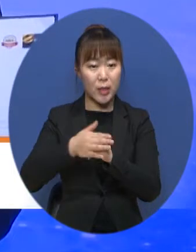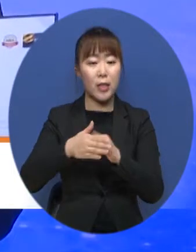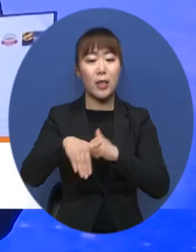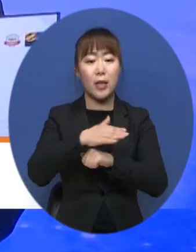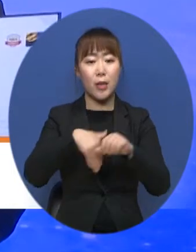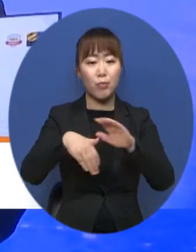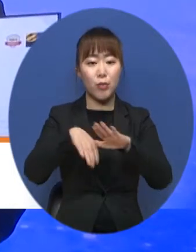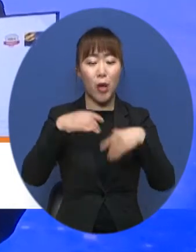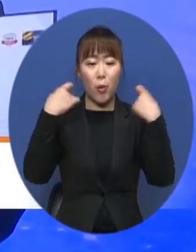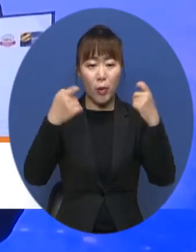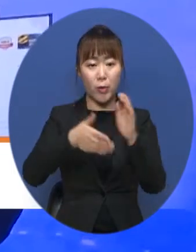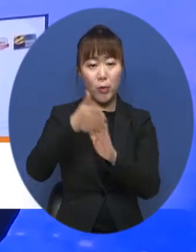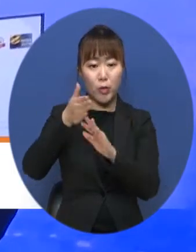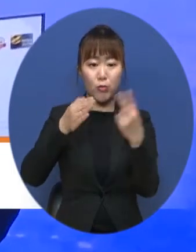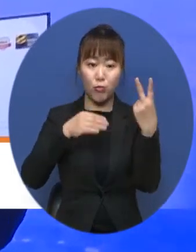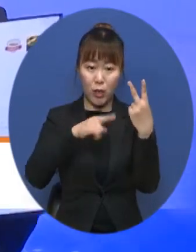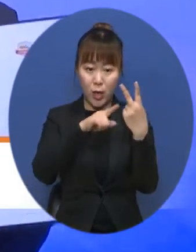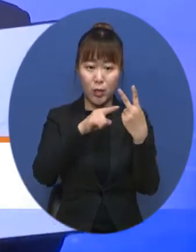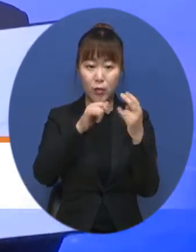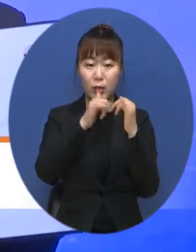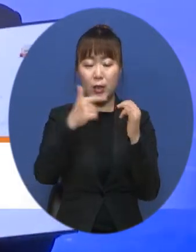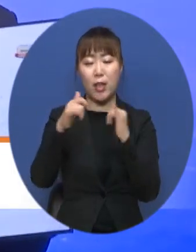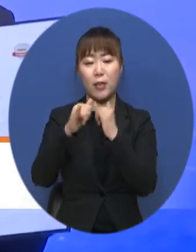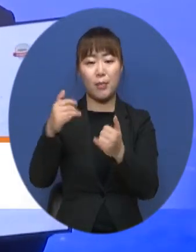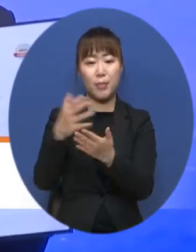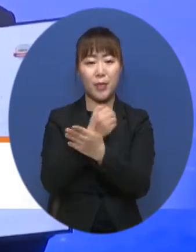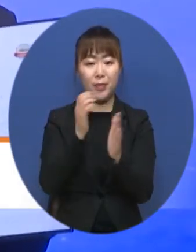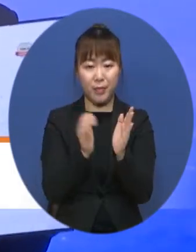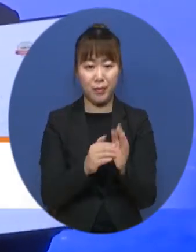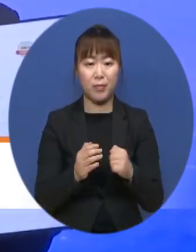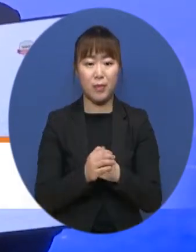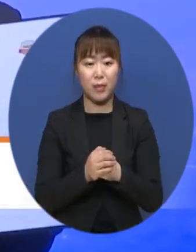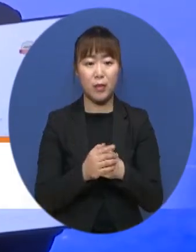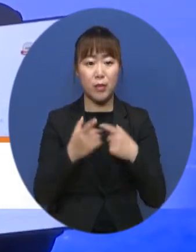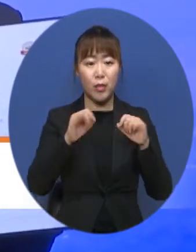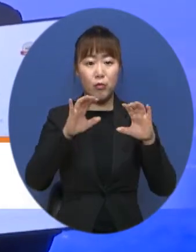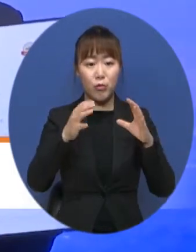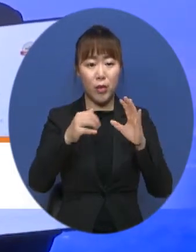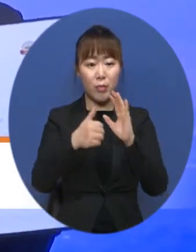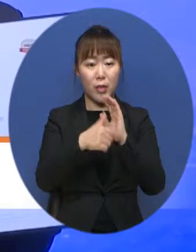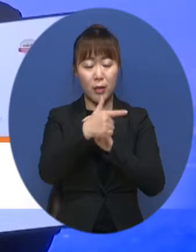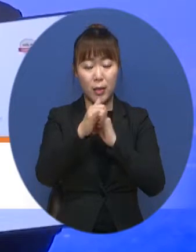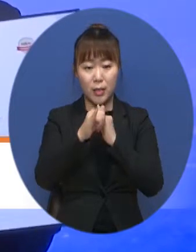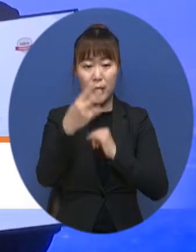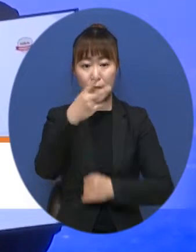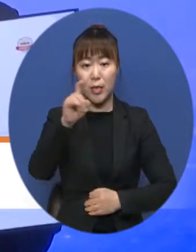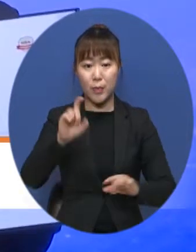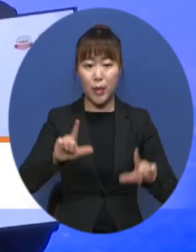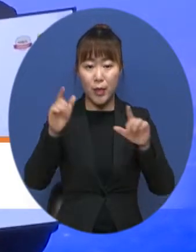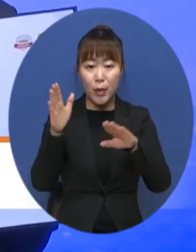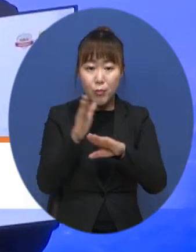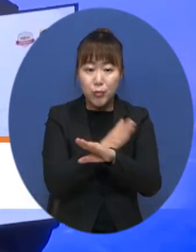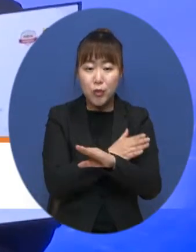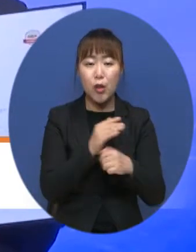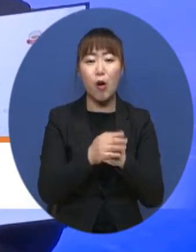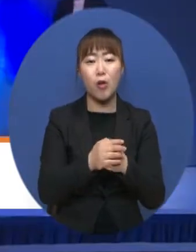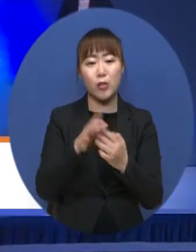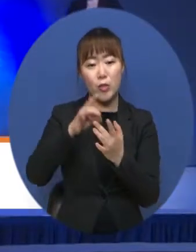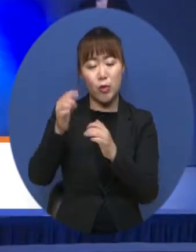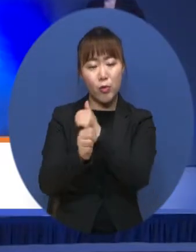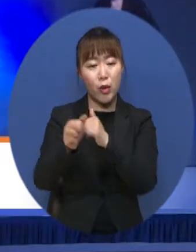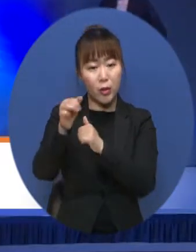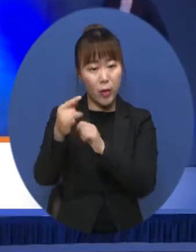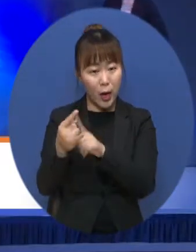두 개의 부문에서 대상을 수상했습니다. 국가 브랜드 대상은 2010년부터 국가 브랜드 대상